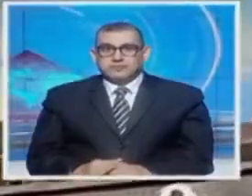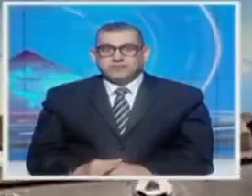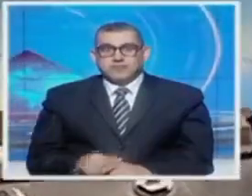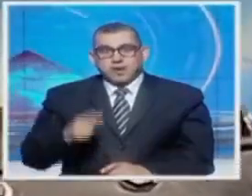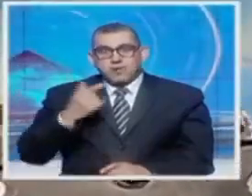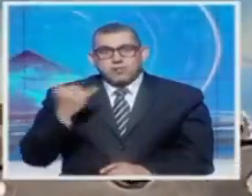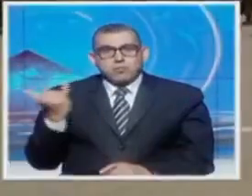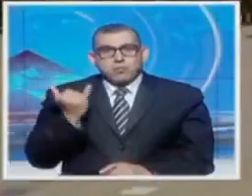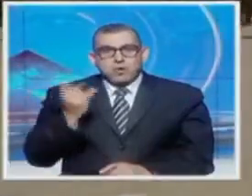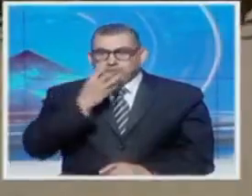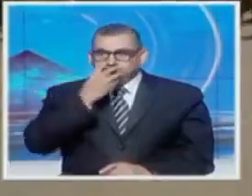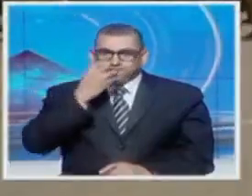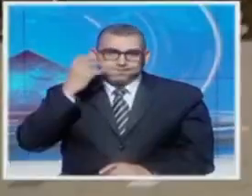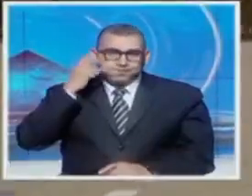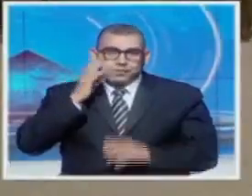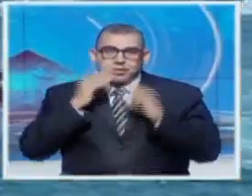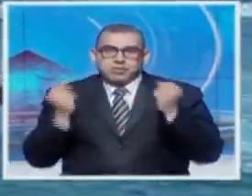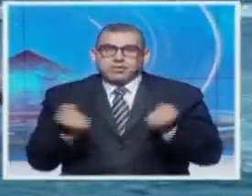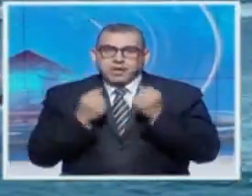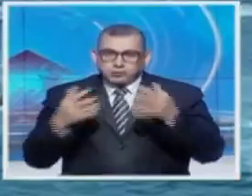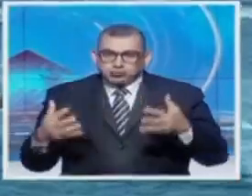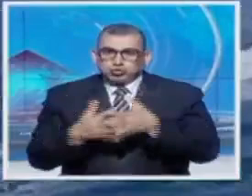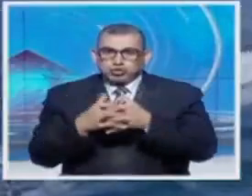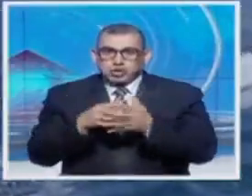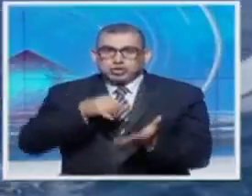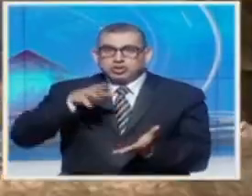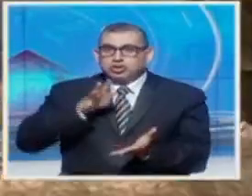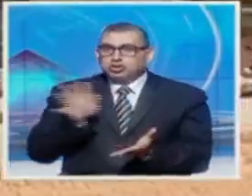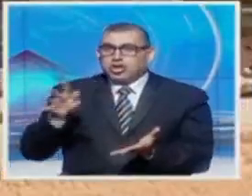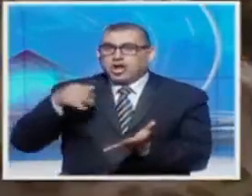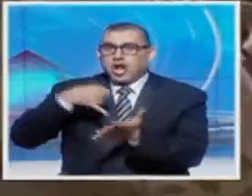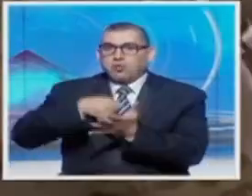أهم وأكبر التدريبات المشتركة في الشرق الأوسط،